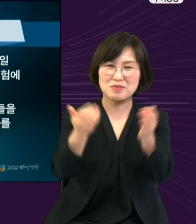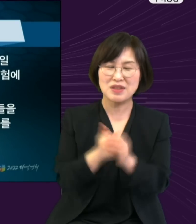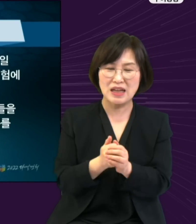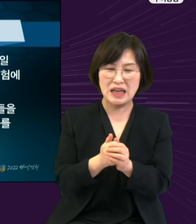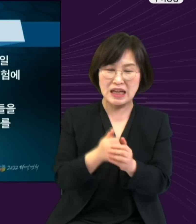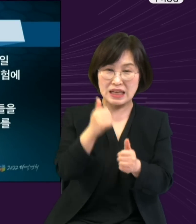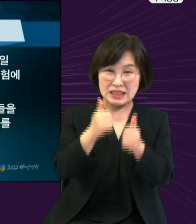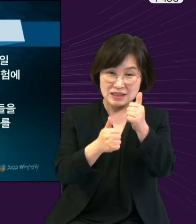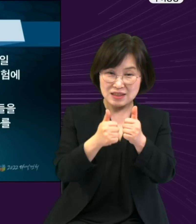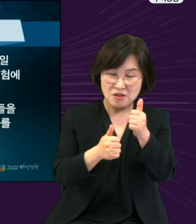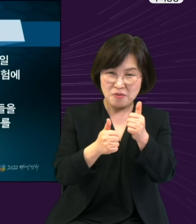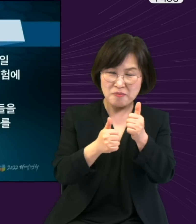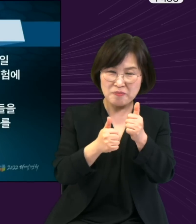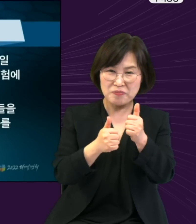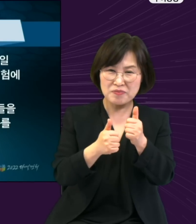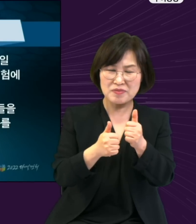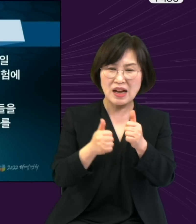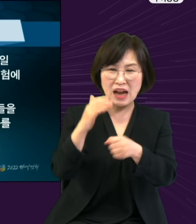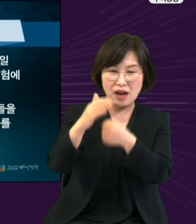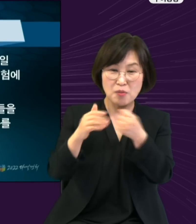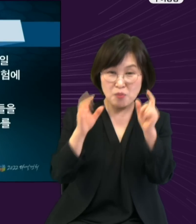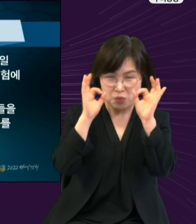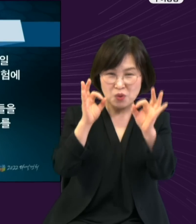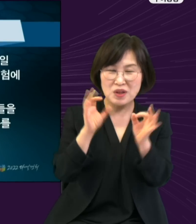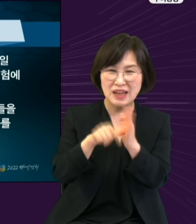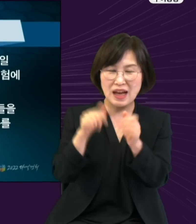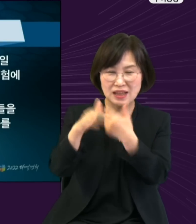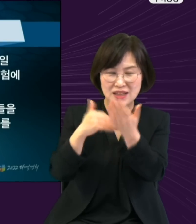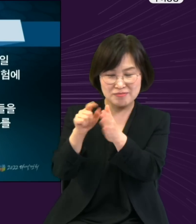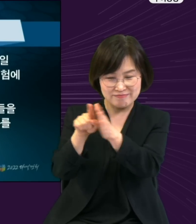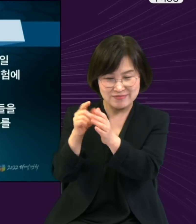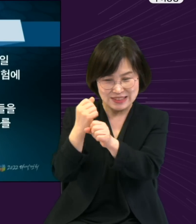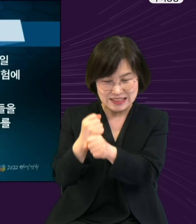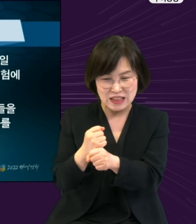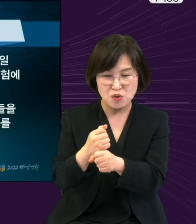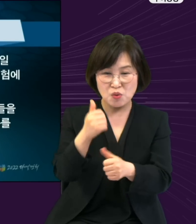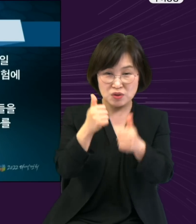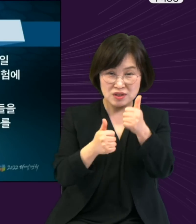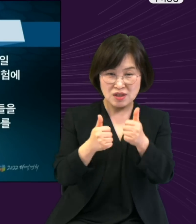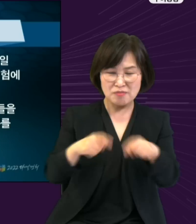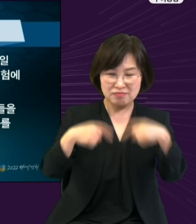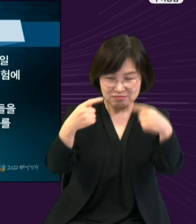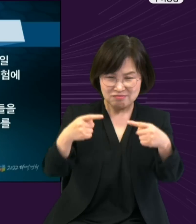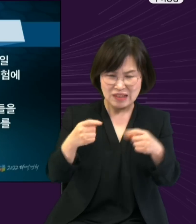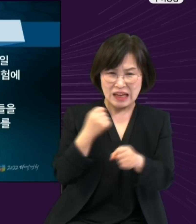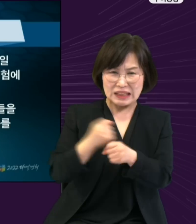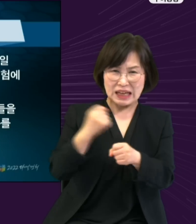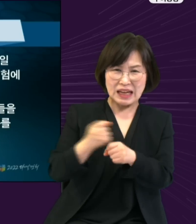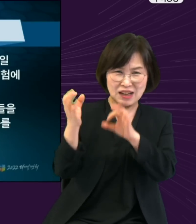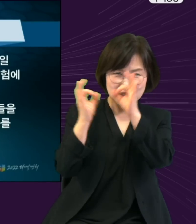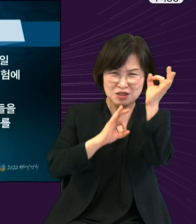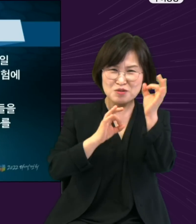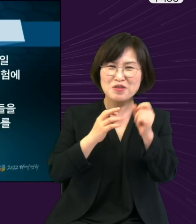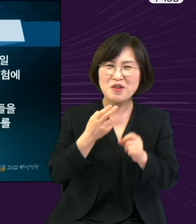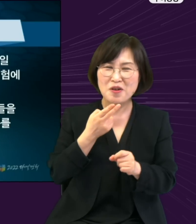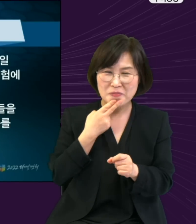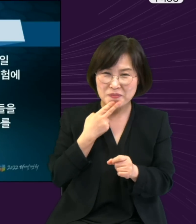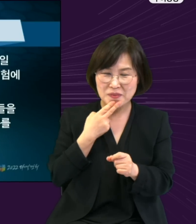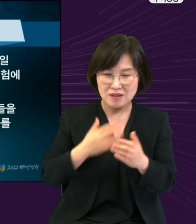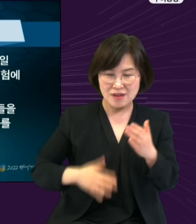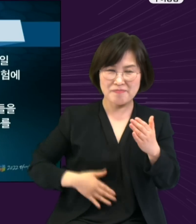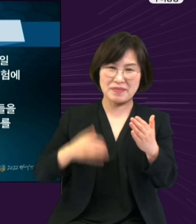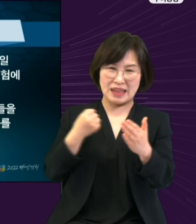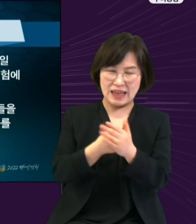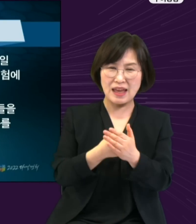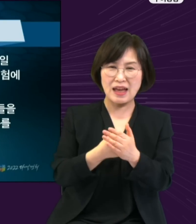끝까지 하나님을 의지하게 하시고 수능 당일 시험 문제 앞에서 당황하여 실수하지 않고 담대하게 시험에